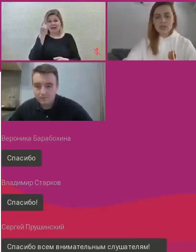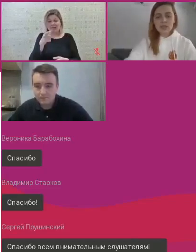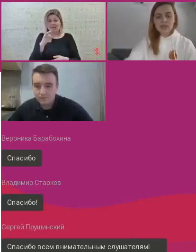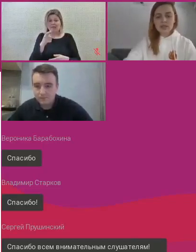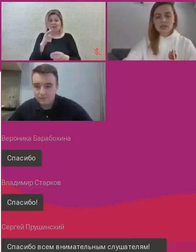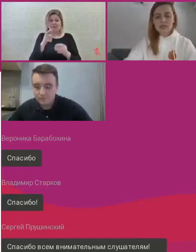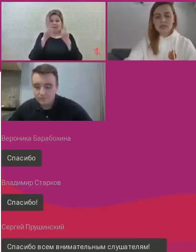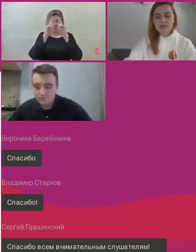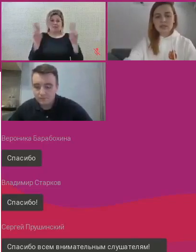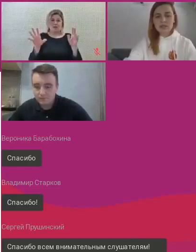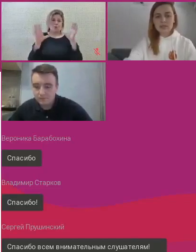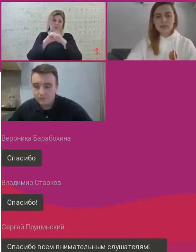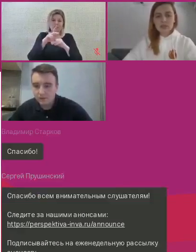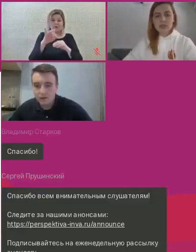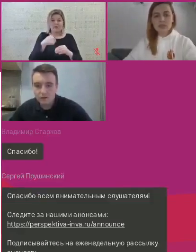сейчас. Да,